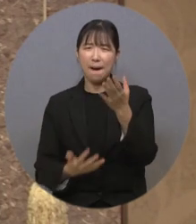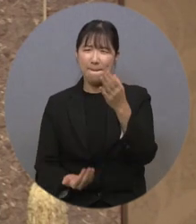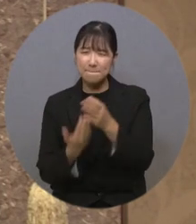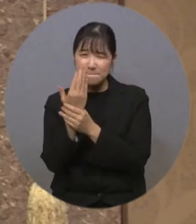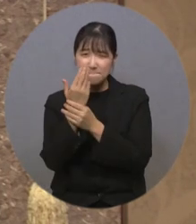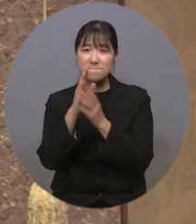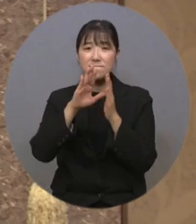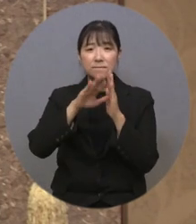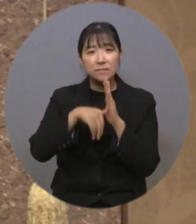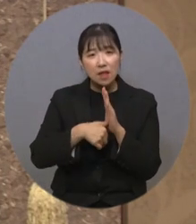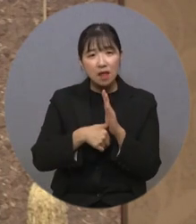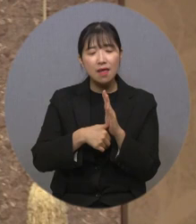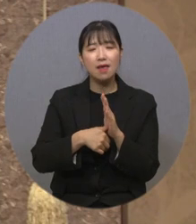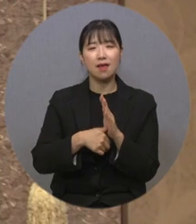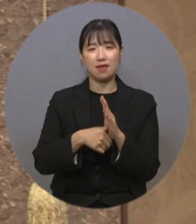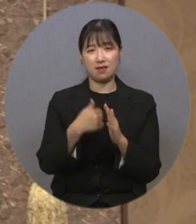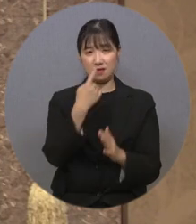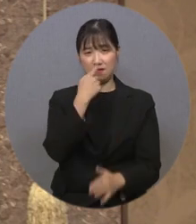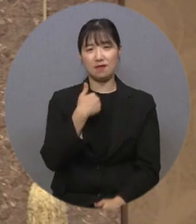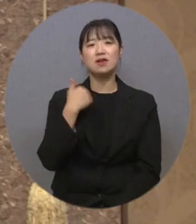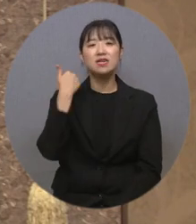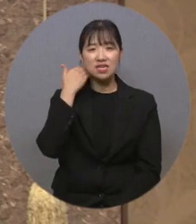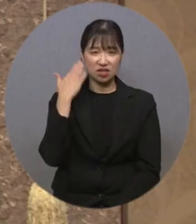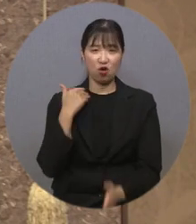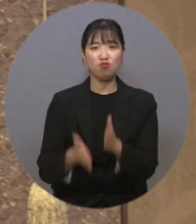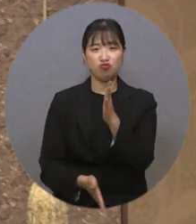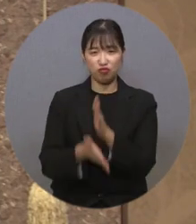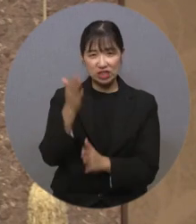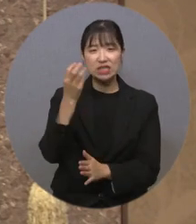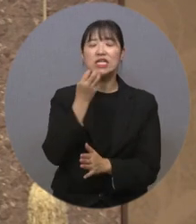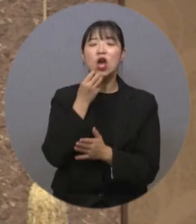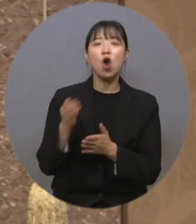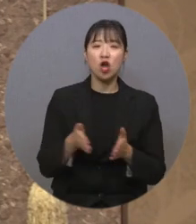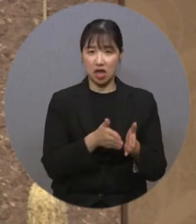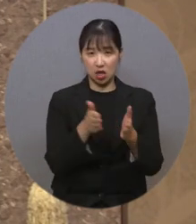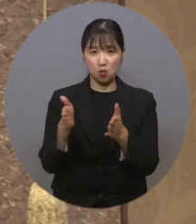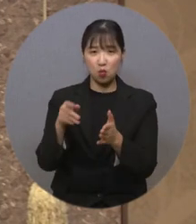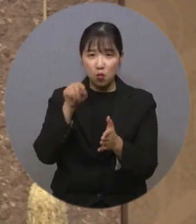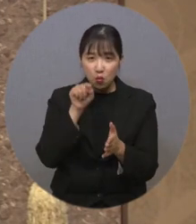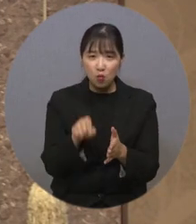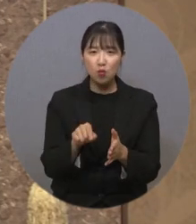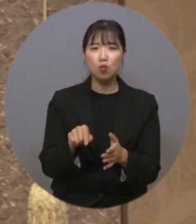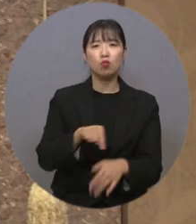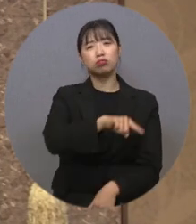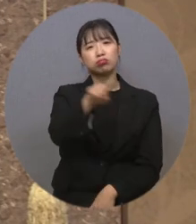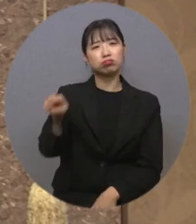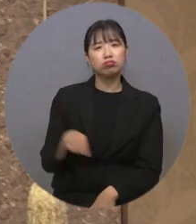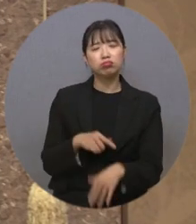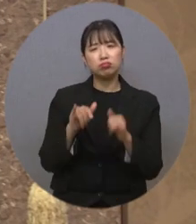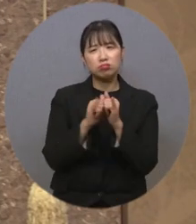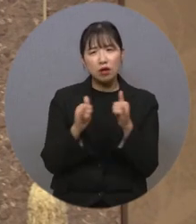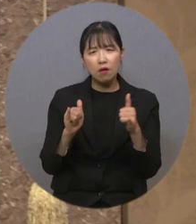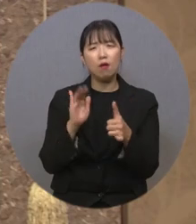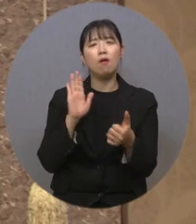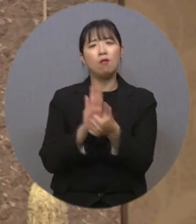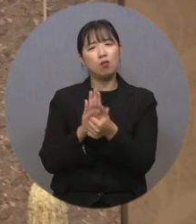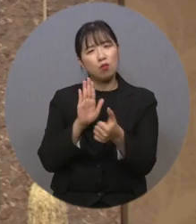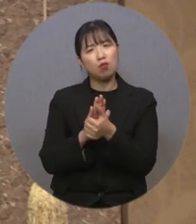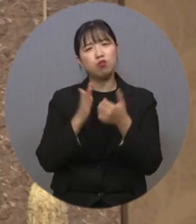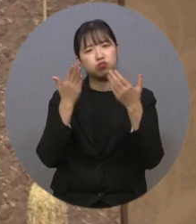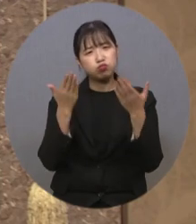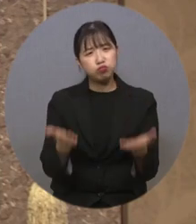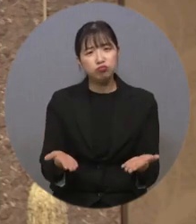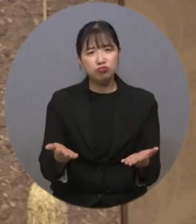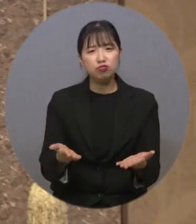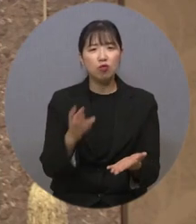발생했을 때 네. 저희 의정부시와 경기도도 이러한 그 이재민에게 도와줄 수